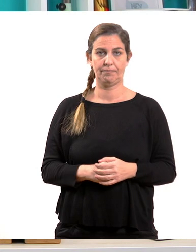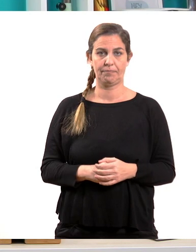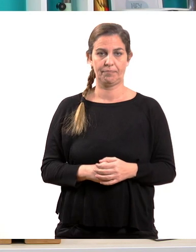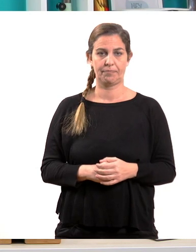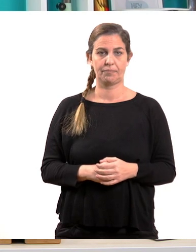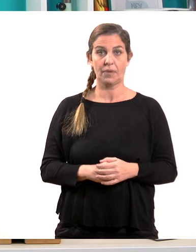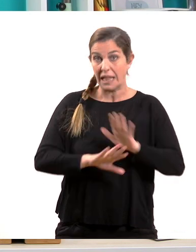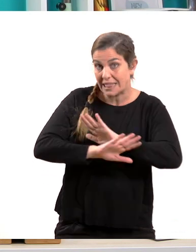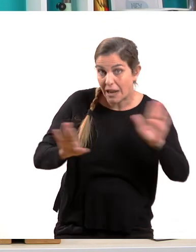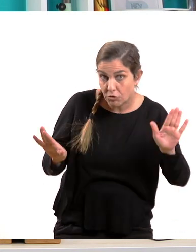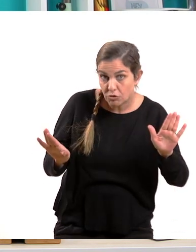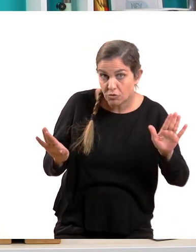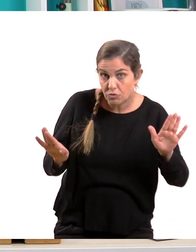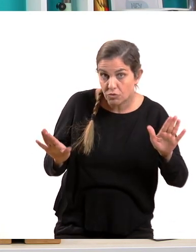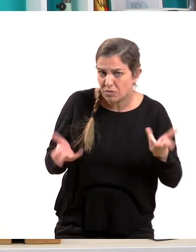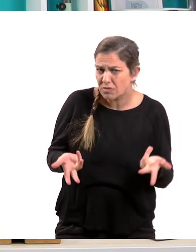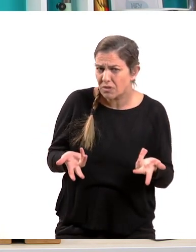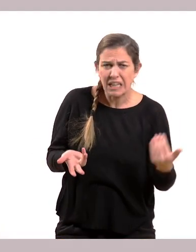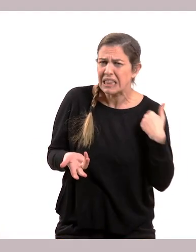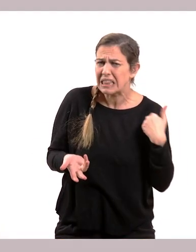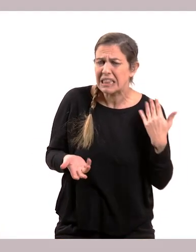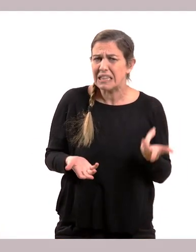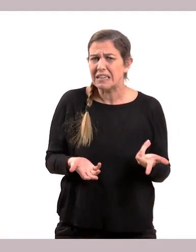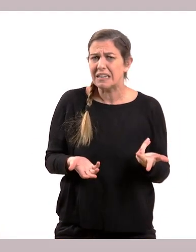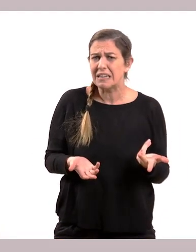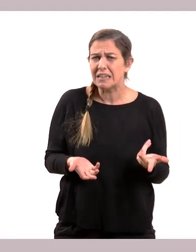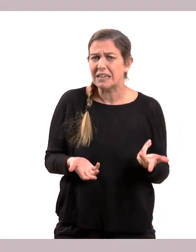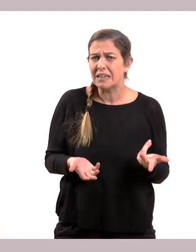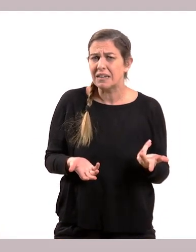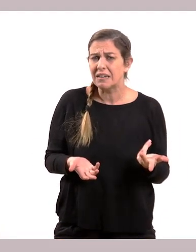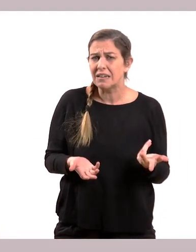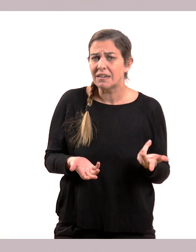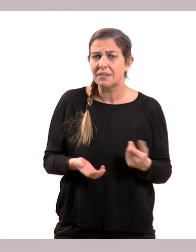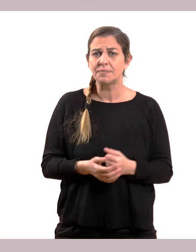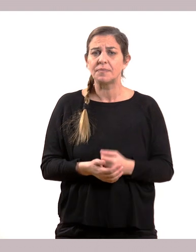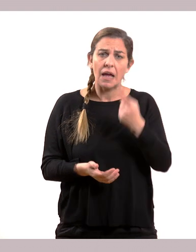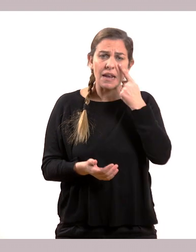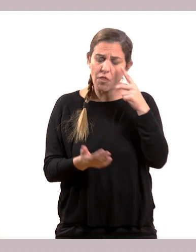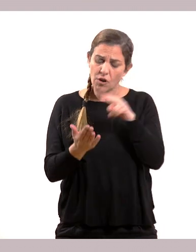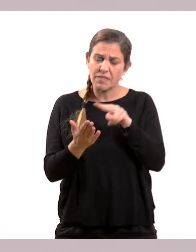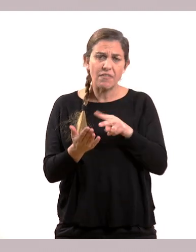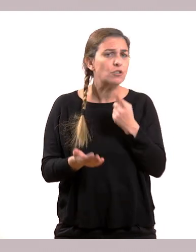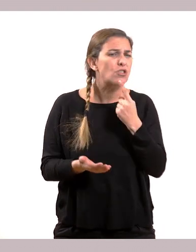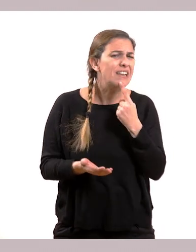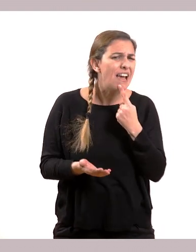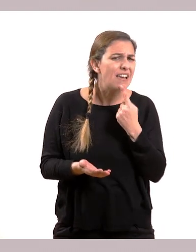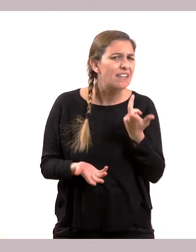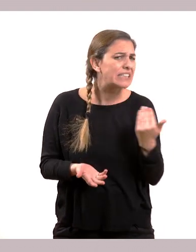Τελείωσε το πρόβλημά μας. Τι μας έλεγε η ερώτηση, για να μου τη διαβάσει κάποιος από